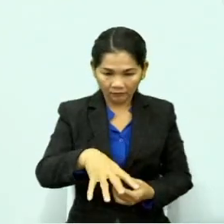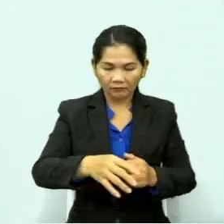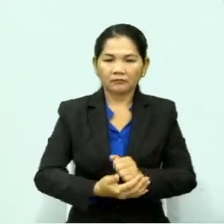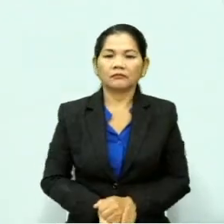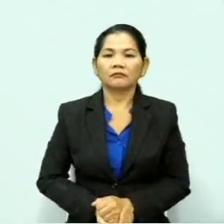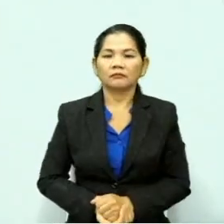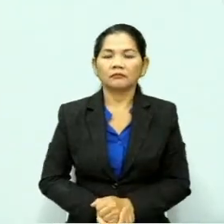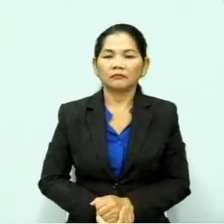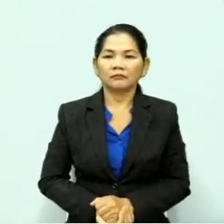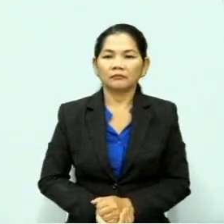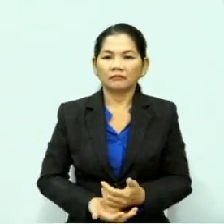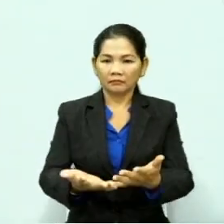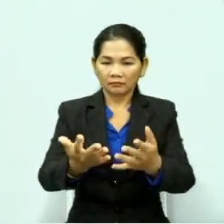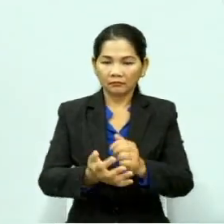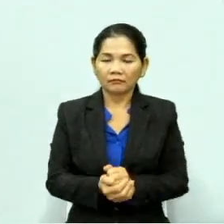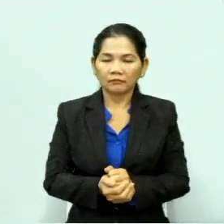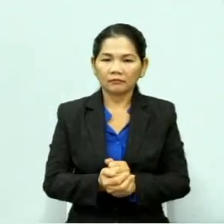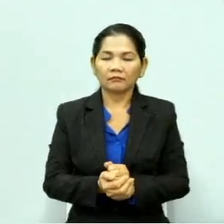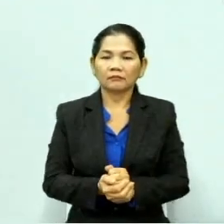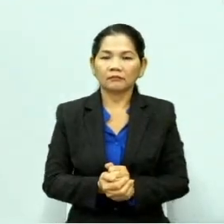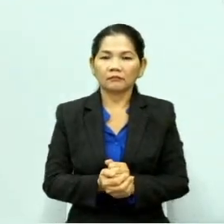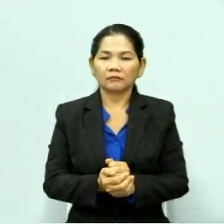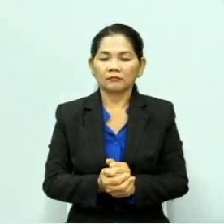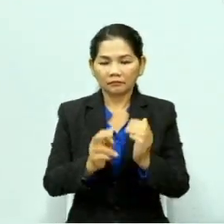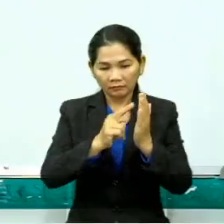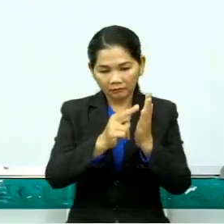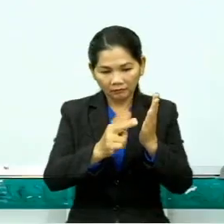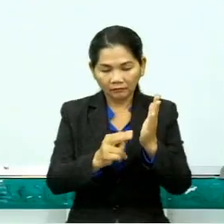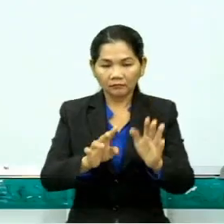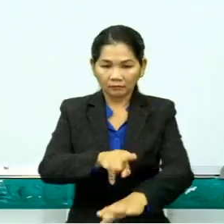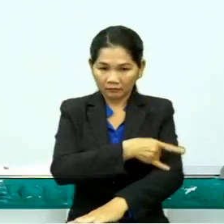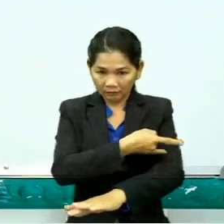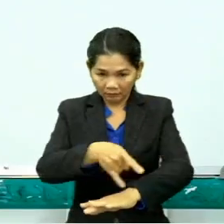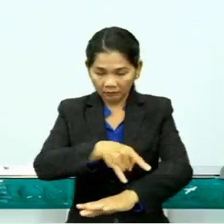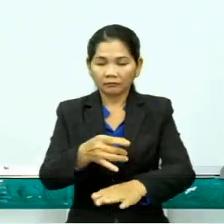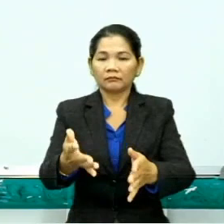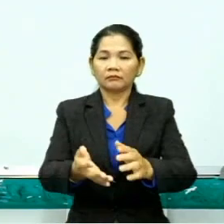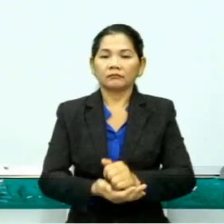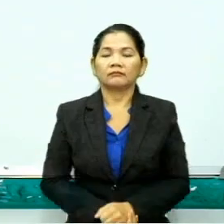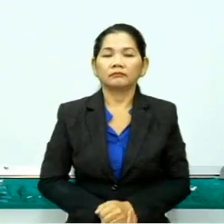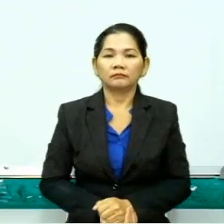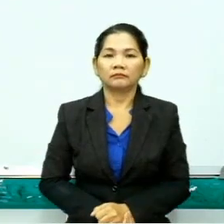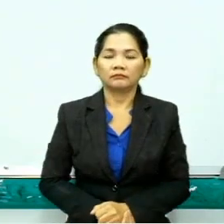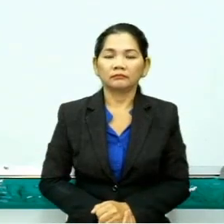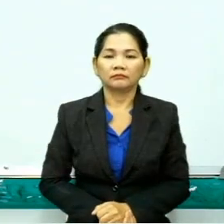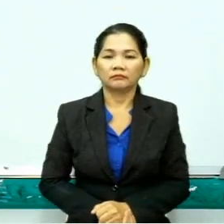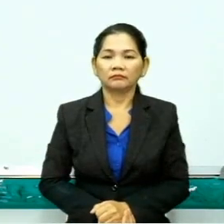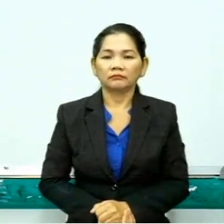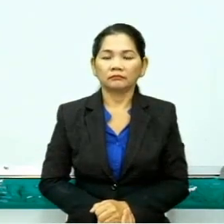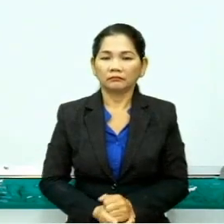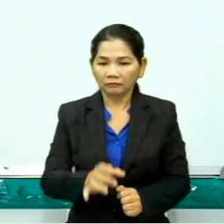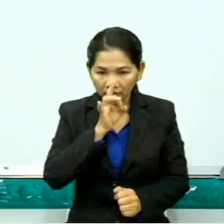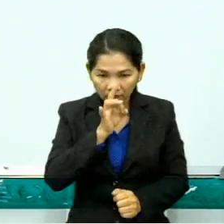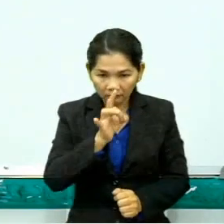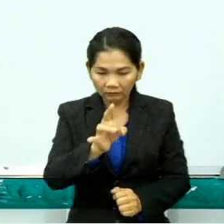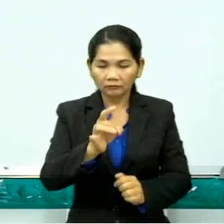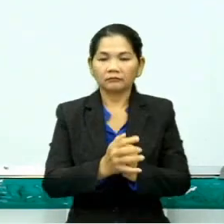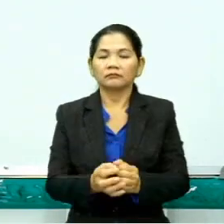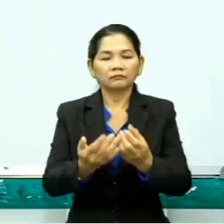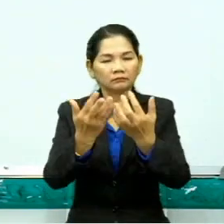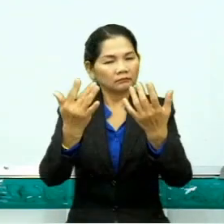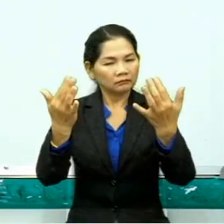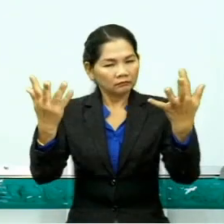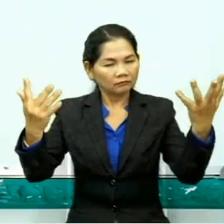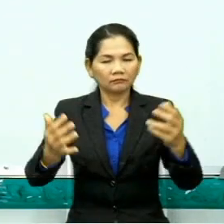lại nhé chả cứ miên nơi không ăn tập bạt mì sâu tập bao dương là con chả chấm này chả đái cứ miên chả